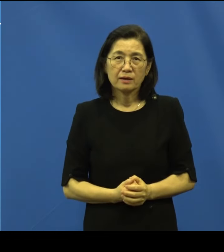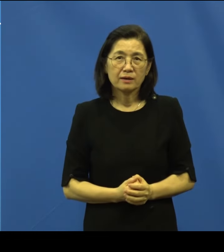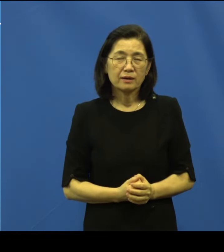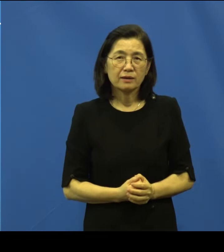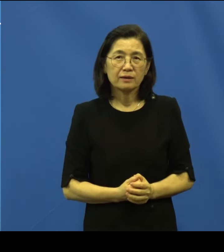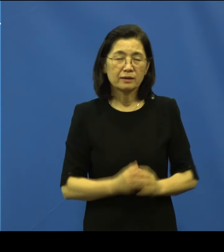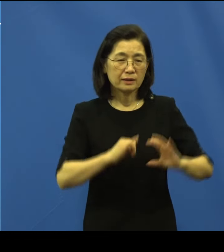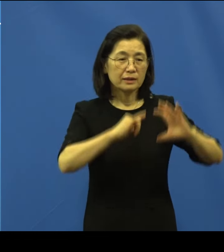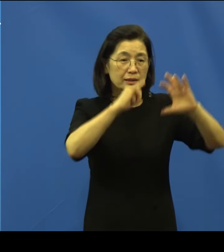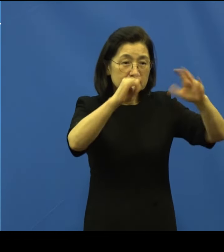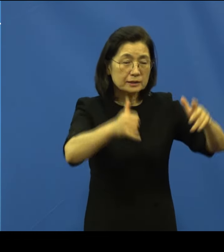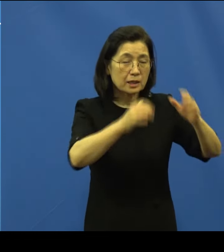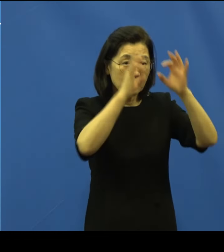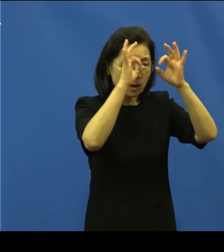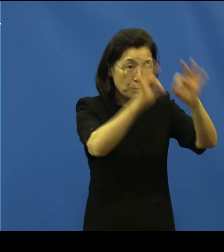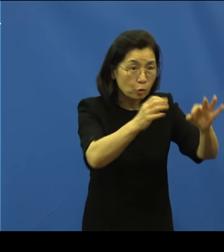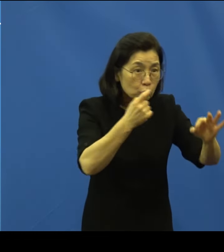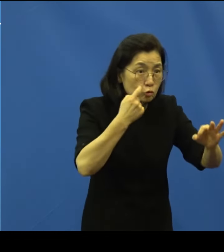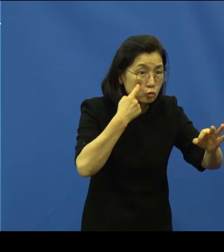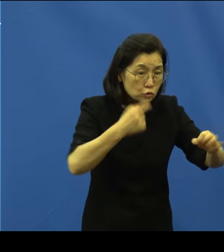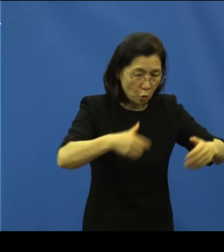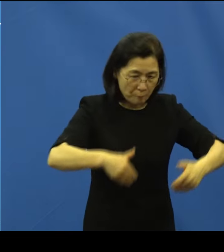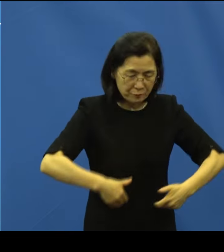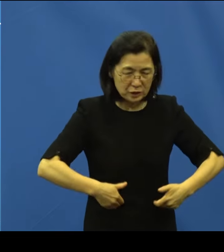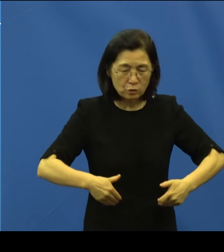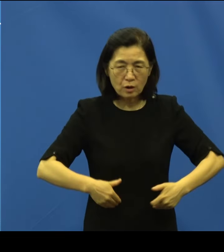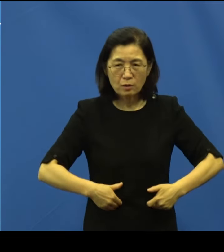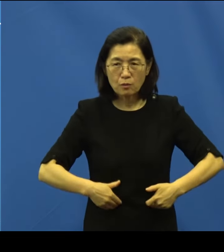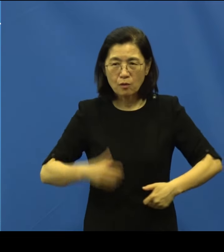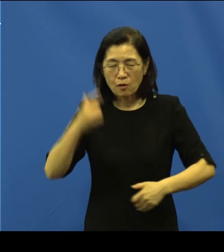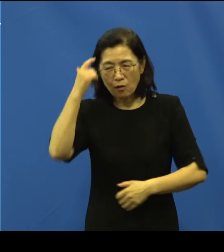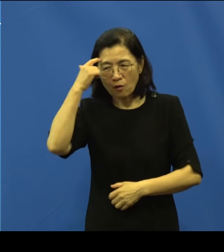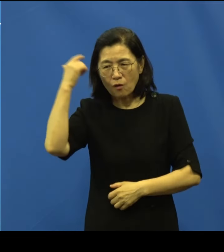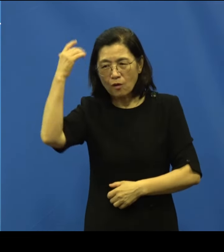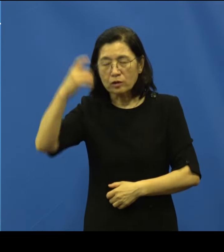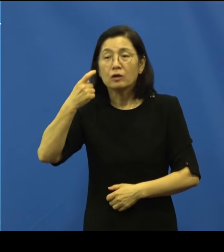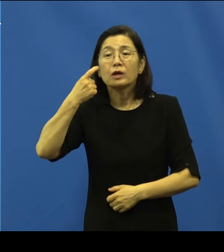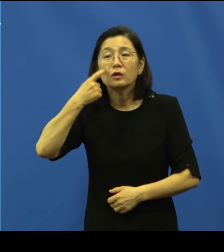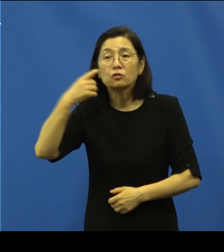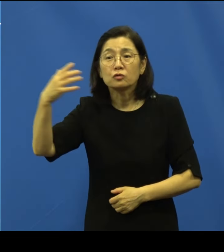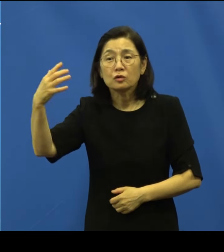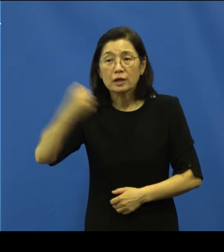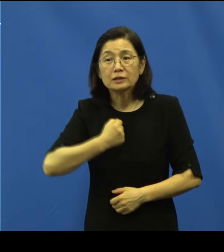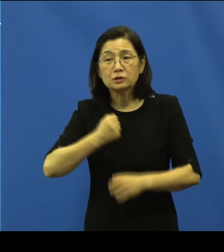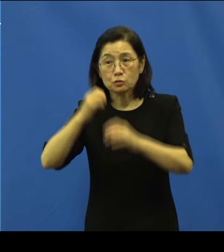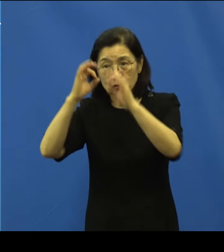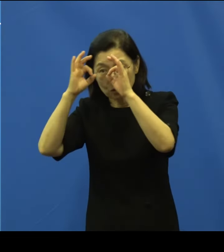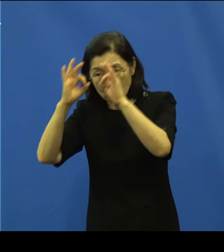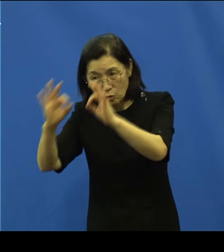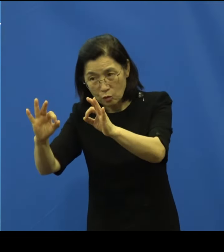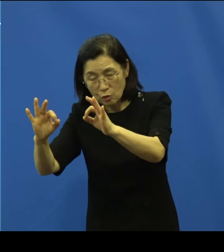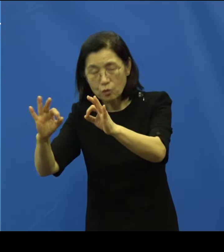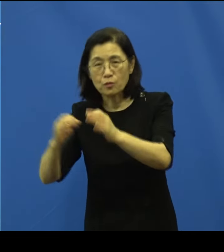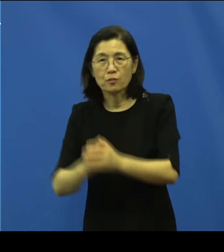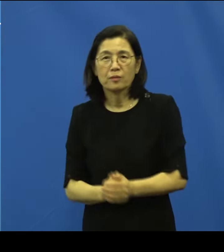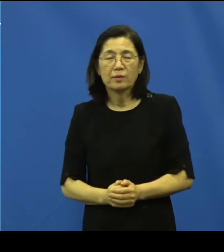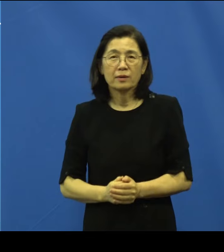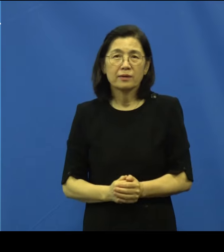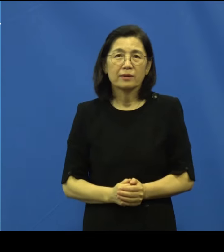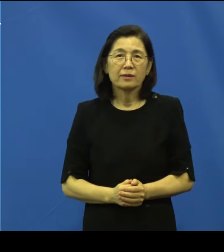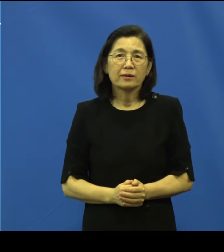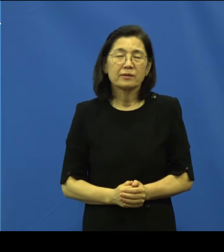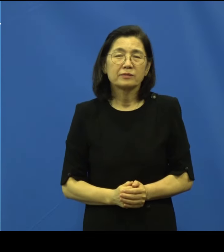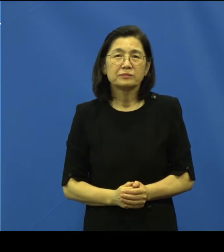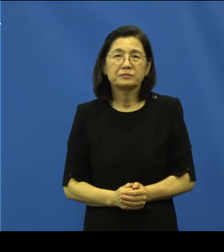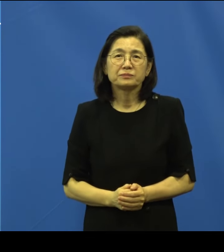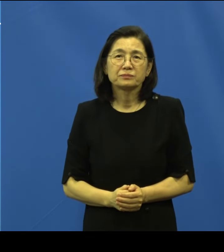영의 세계만 본다고 하고 하늘만 쳐다보면 안 돼요. 현실을 직시해야 돼요. 그러나 현실만 존재하는 게 아니라 현실 너머의 세계가 있다는 걸 볼 수 있어야